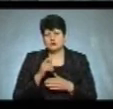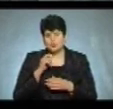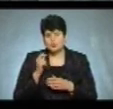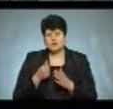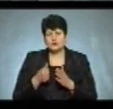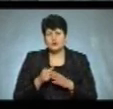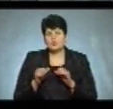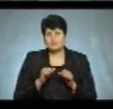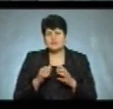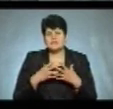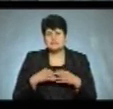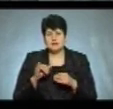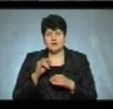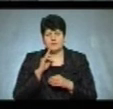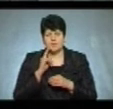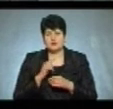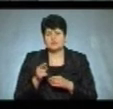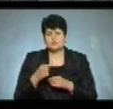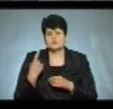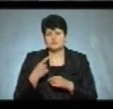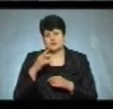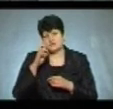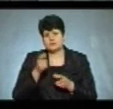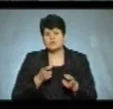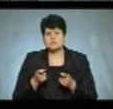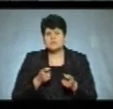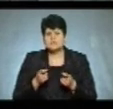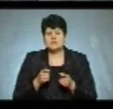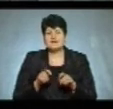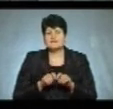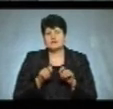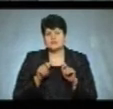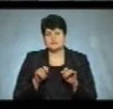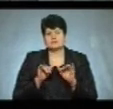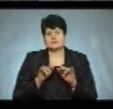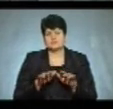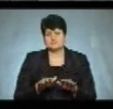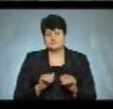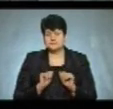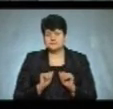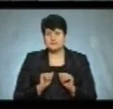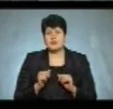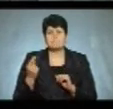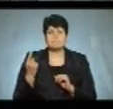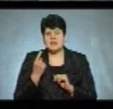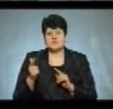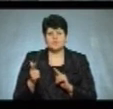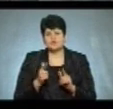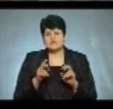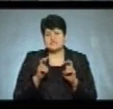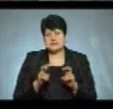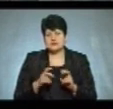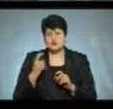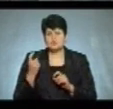України до Управління сім'ї та молоді Тернопільської облдержадміністрації та відкрив провадження у справі. Перше підготовче засідання